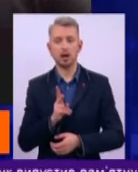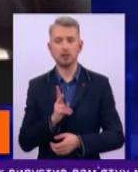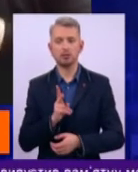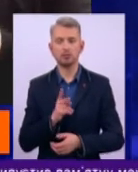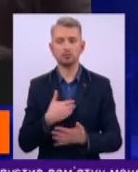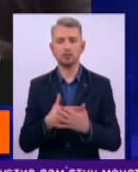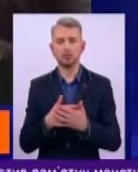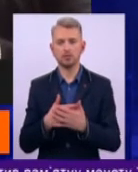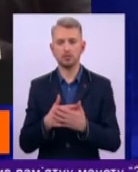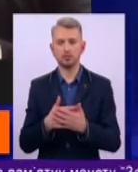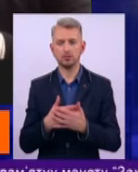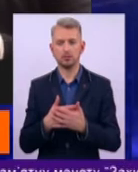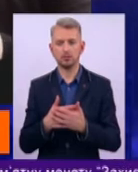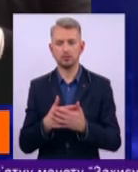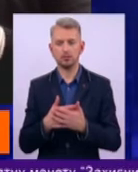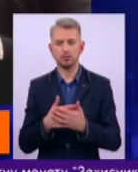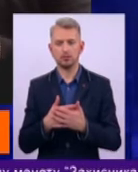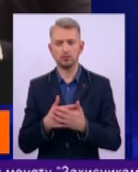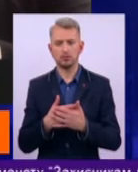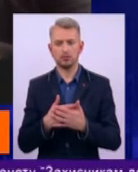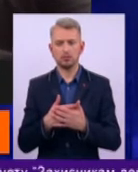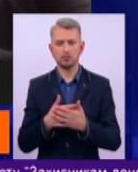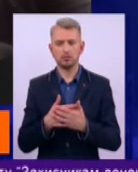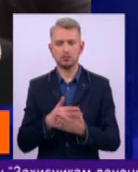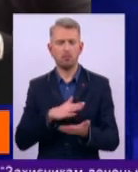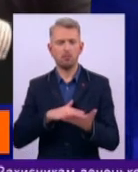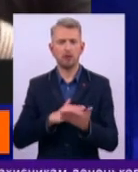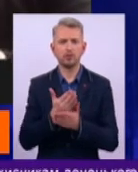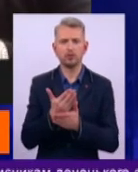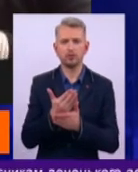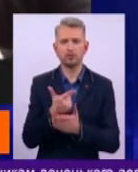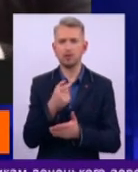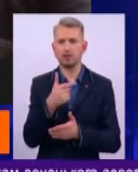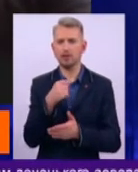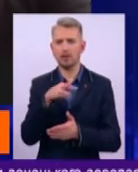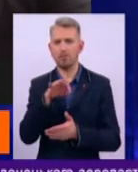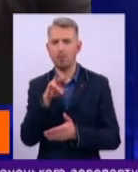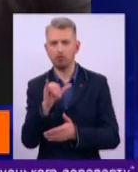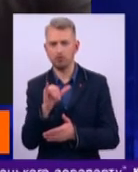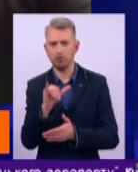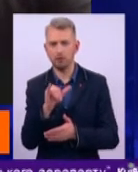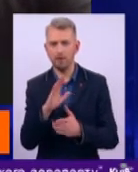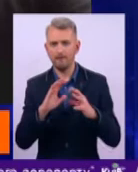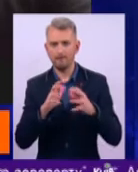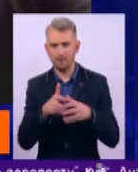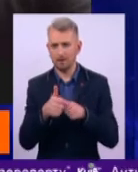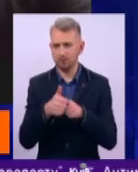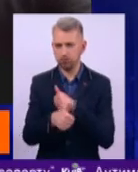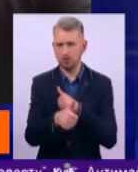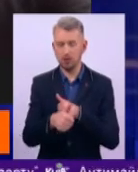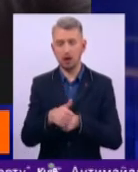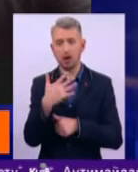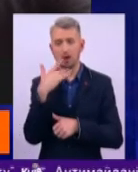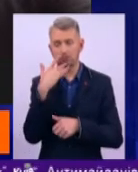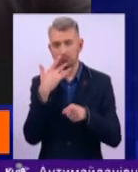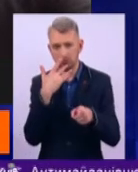скажем, гегемону, именно политическому гегемону в мире, мировому гегемону, конечно, Америка, Соединенным Штатам